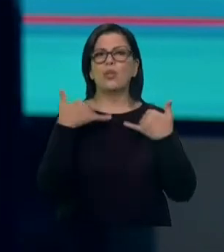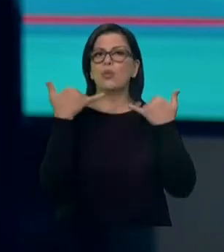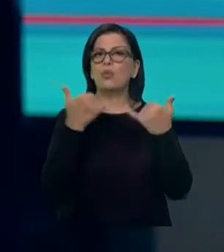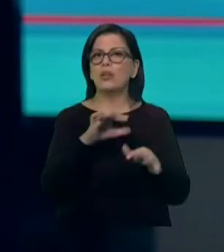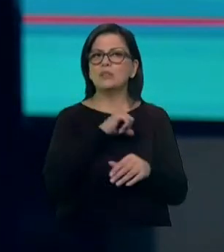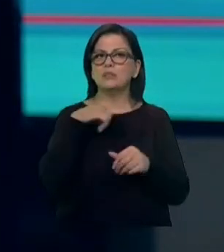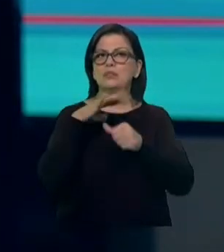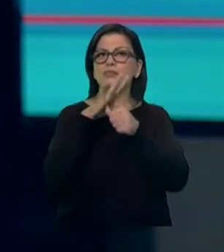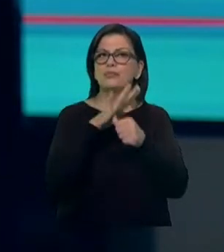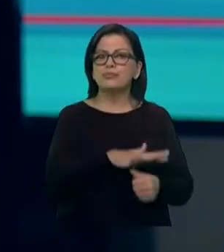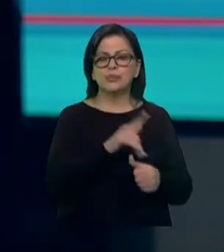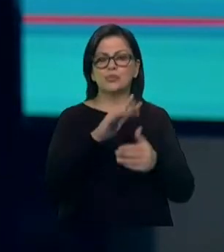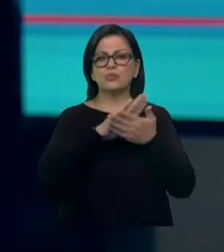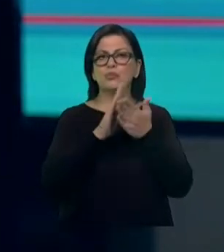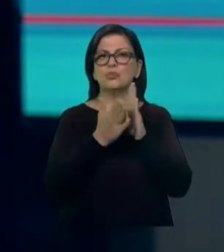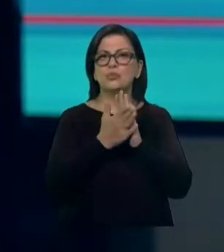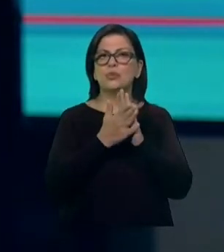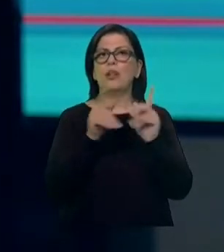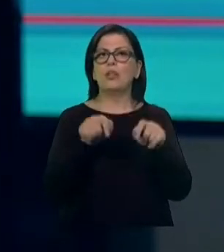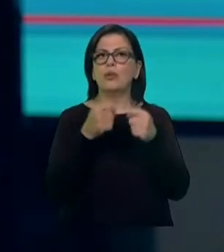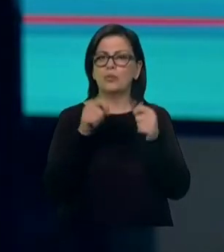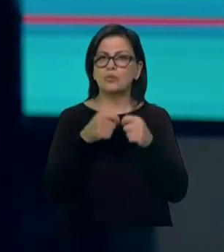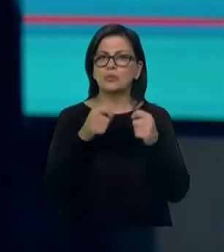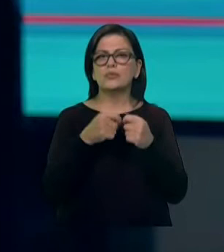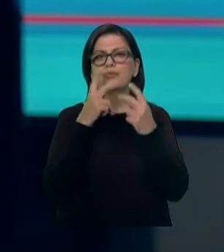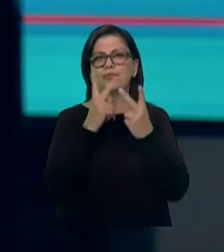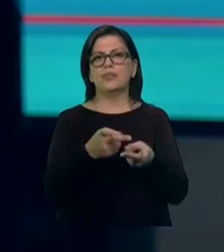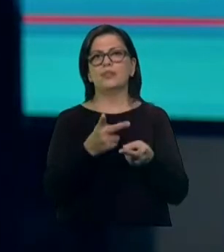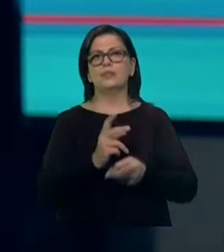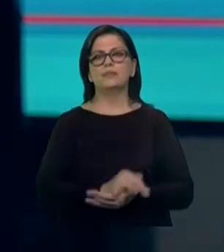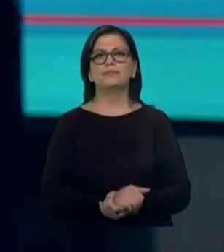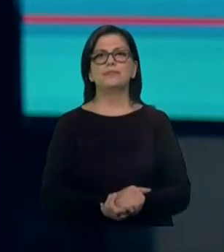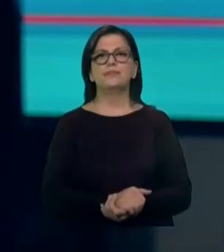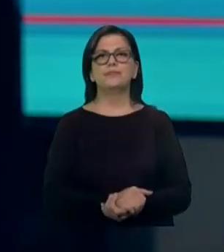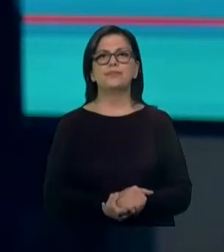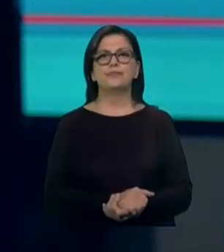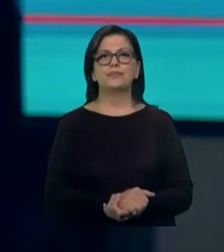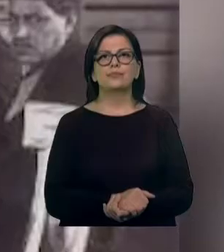etmədiyini, müqavilələrin şərtlərinə qeyri-ciddi yanaşdığını nümayiş etdirir.